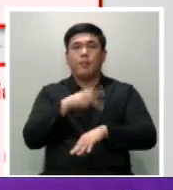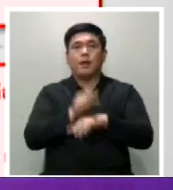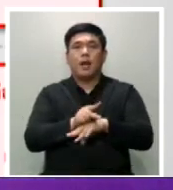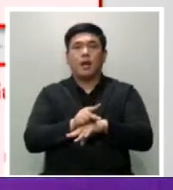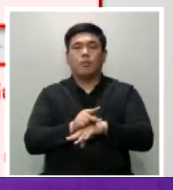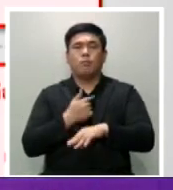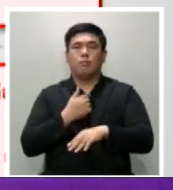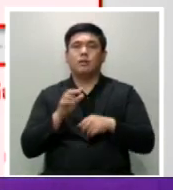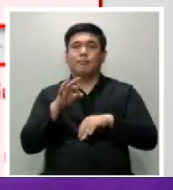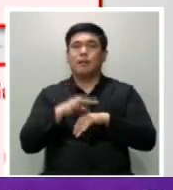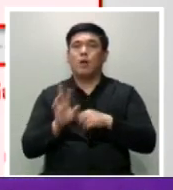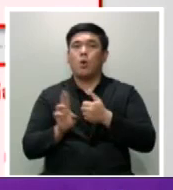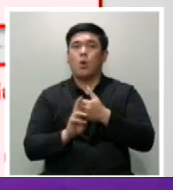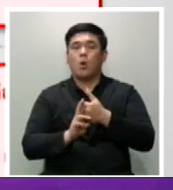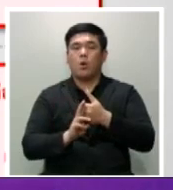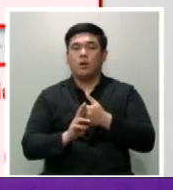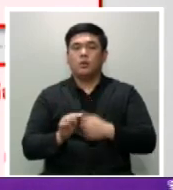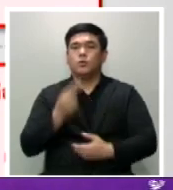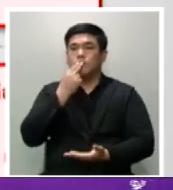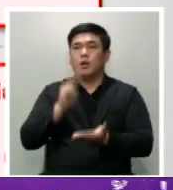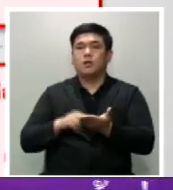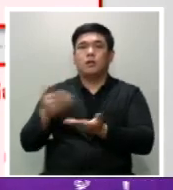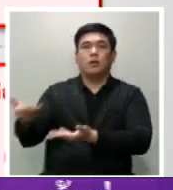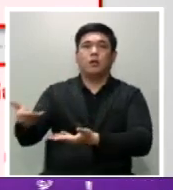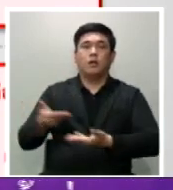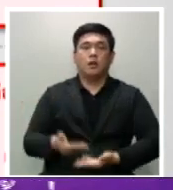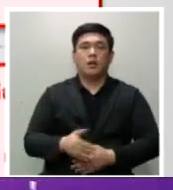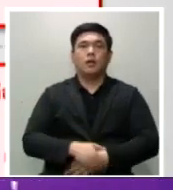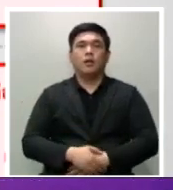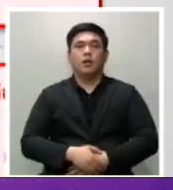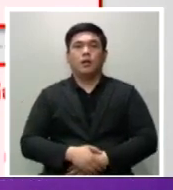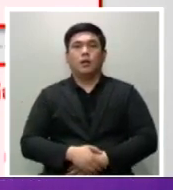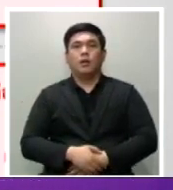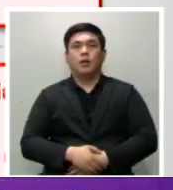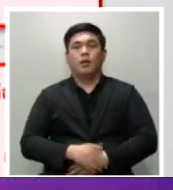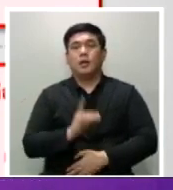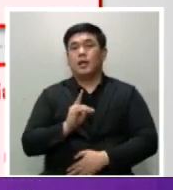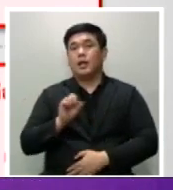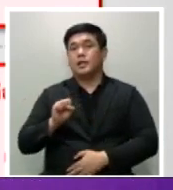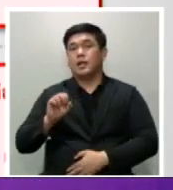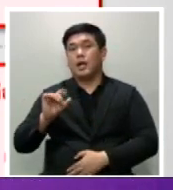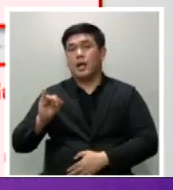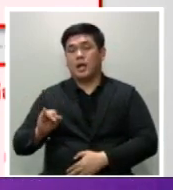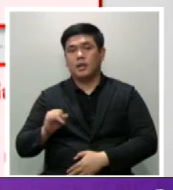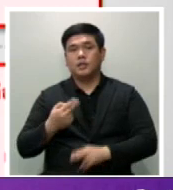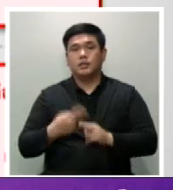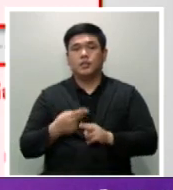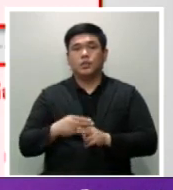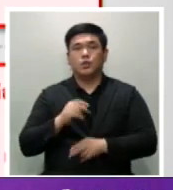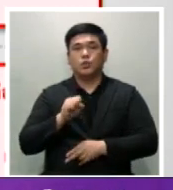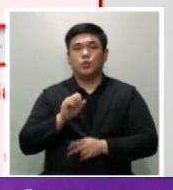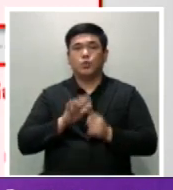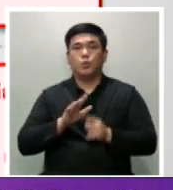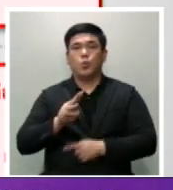าก็ออกหนังสือเชิญอธิบดี DSI ที่ออกหนังสือเชิญในวันนั้นชื่อคุณสุวรรณาสุวรรณจุ